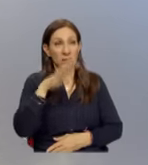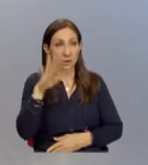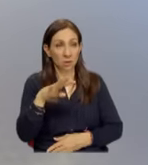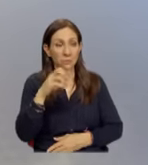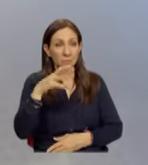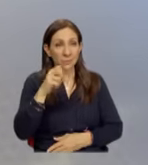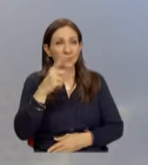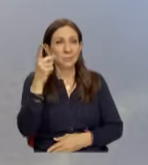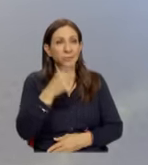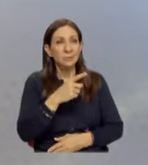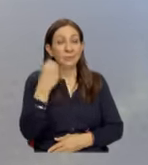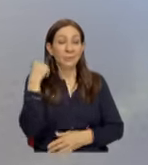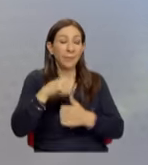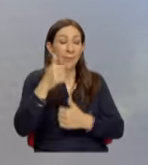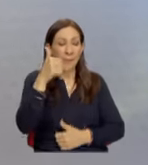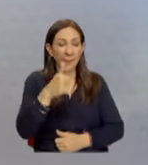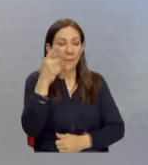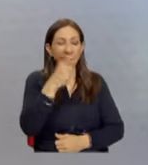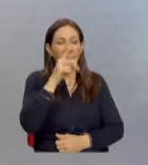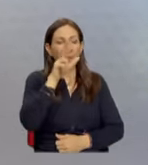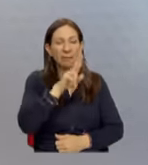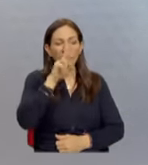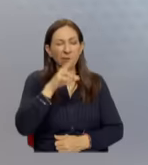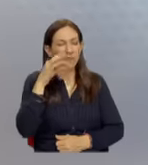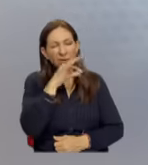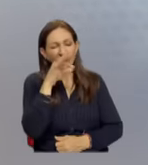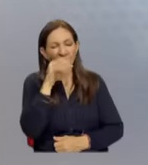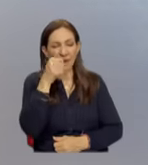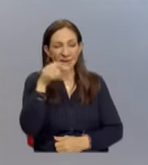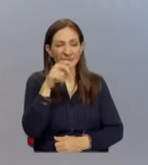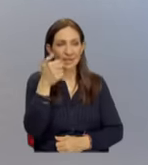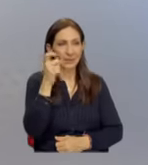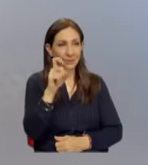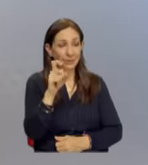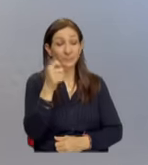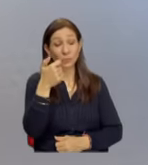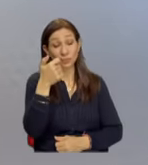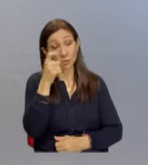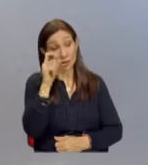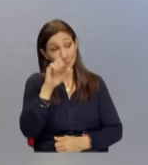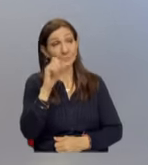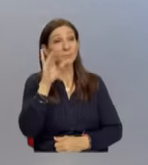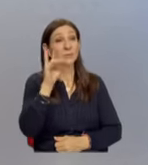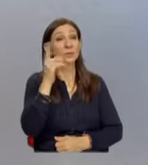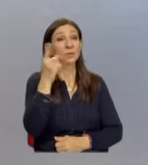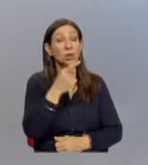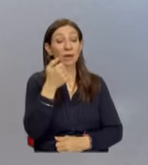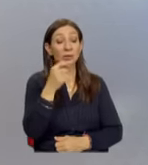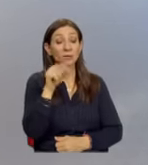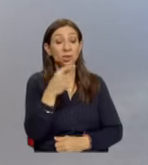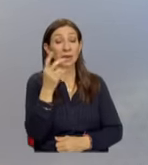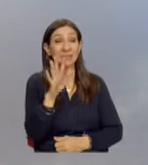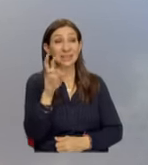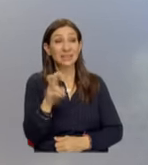%32,44 AK Parti, Yeniden Refah Partisi %7 neredeyse 6,96. Milliyetçi Hareket Partisi